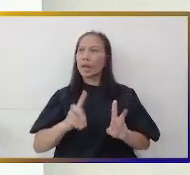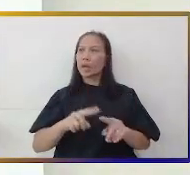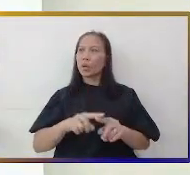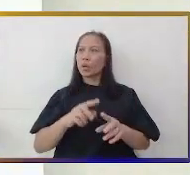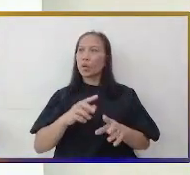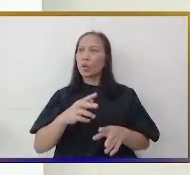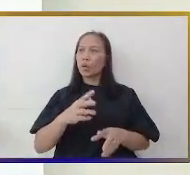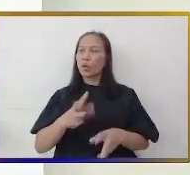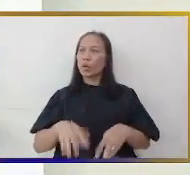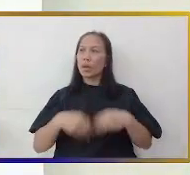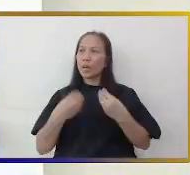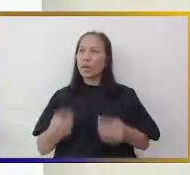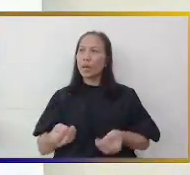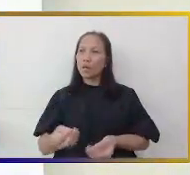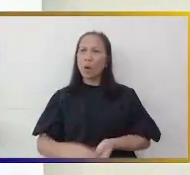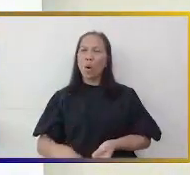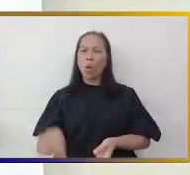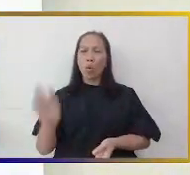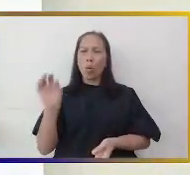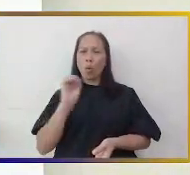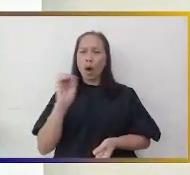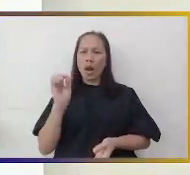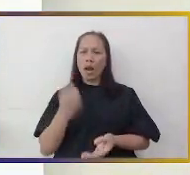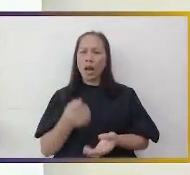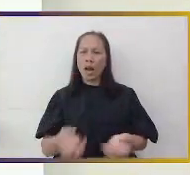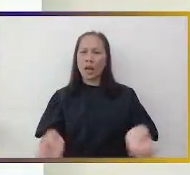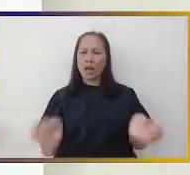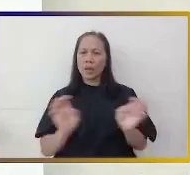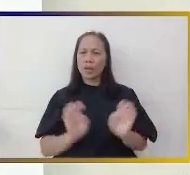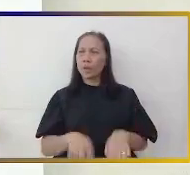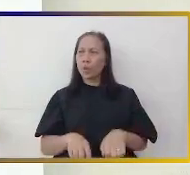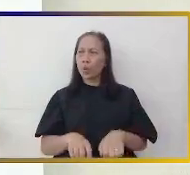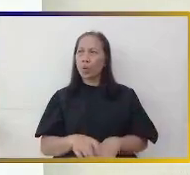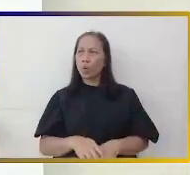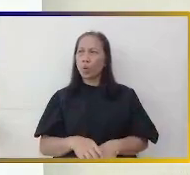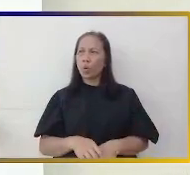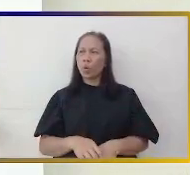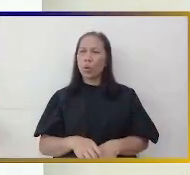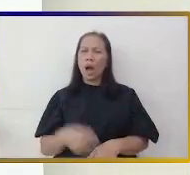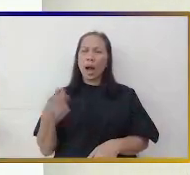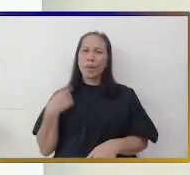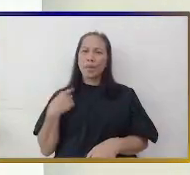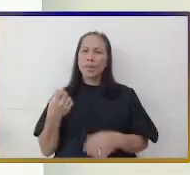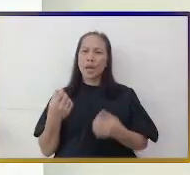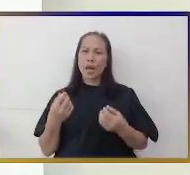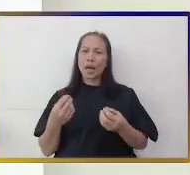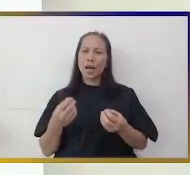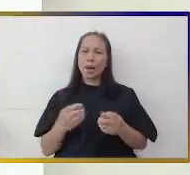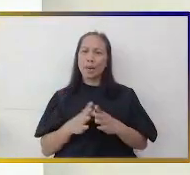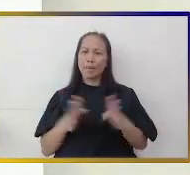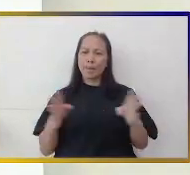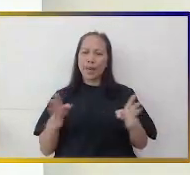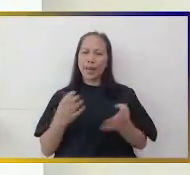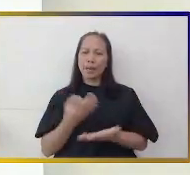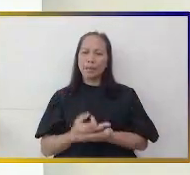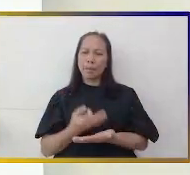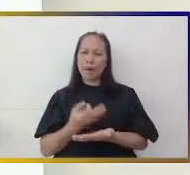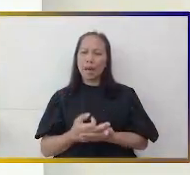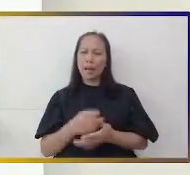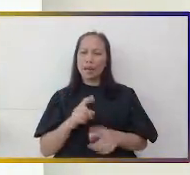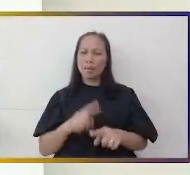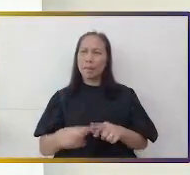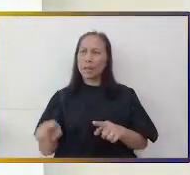may pattern ako walang issue pumapasok malalak aking pera hindi mabigat sa aking ibigay dahil